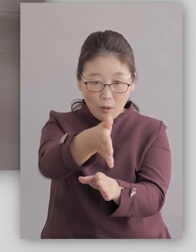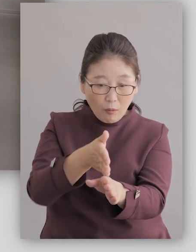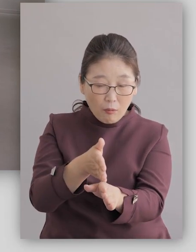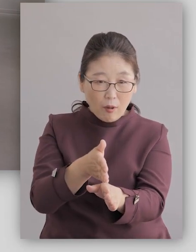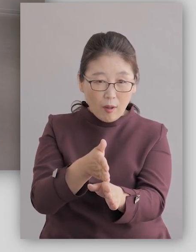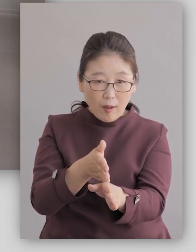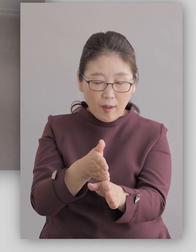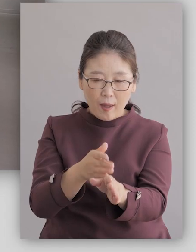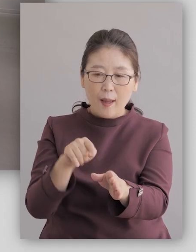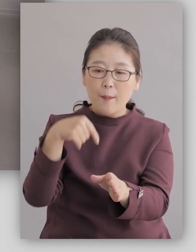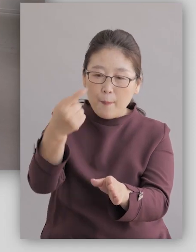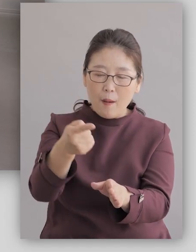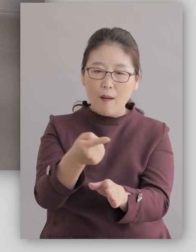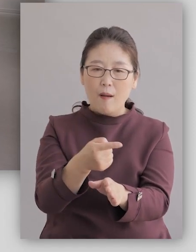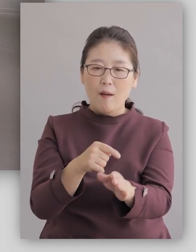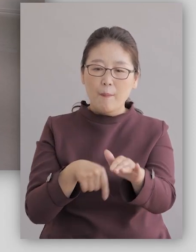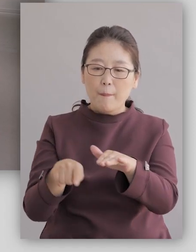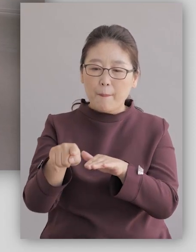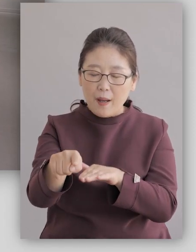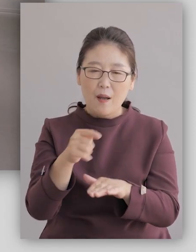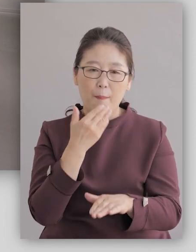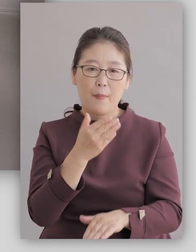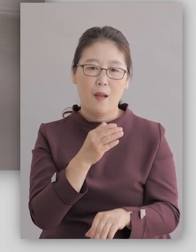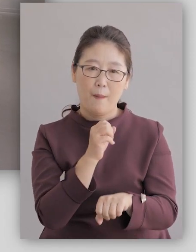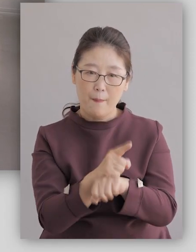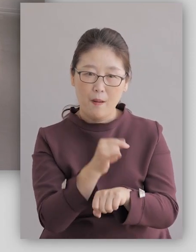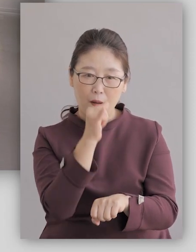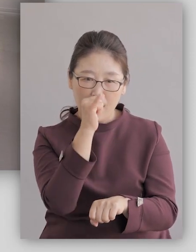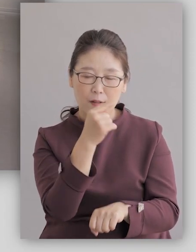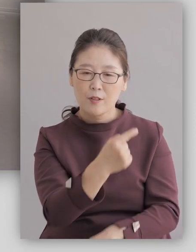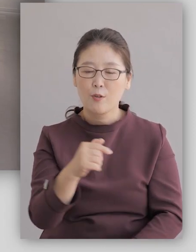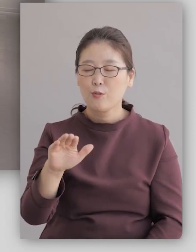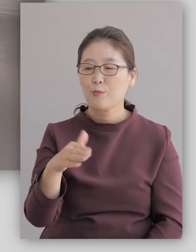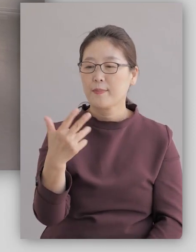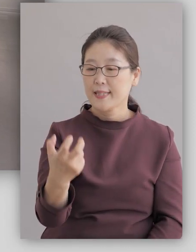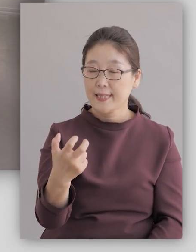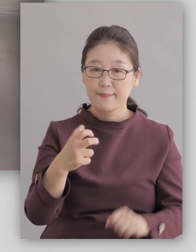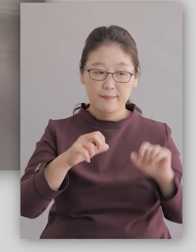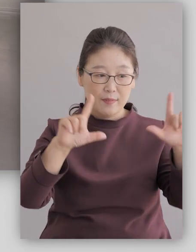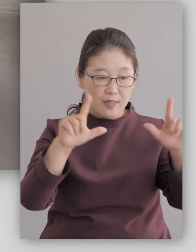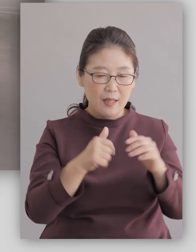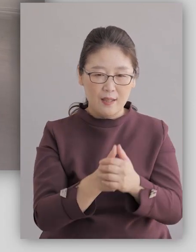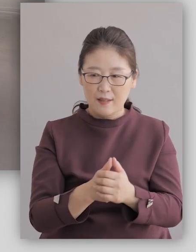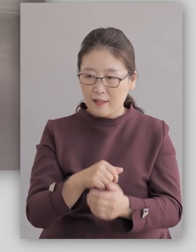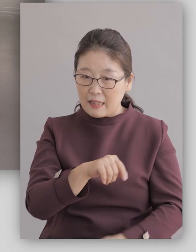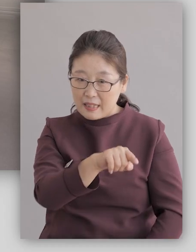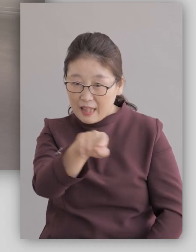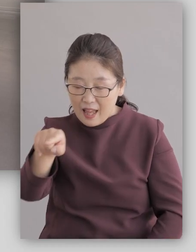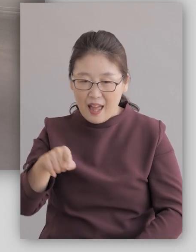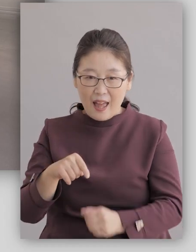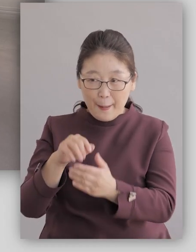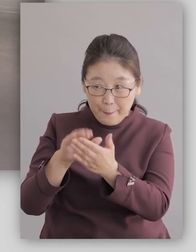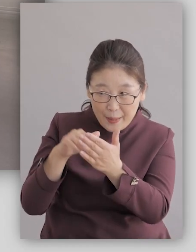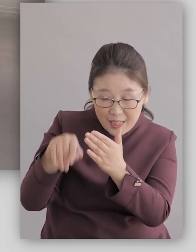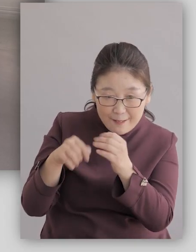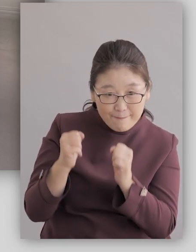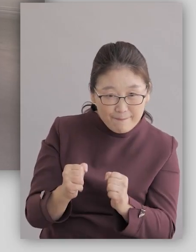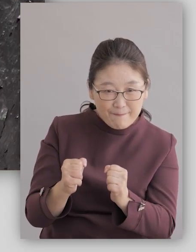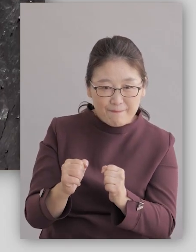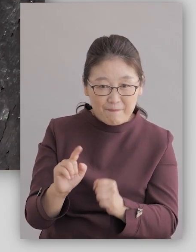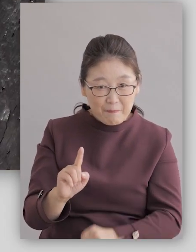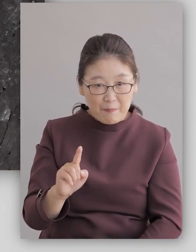있다는 의미를 가지고 있는데요. 과연 70년대는 밀실에서만 있었는지 한번 살펴보도록 하겠습니다.